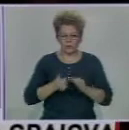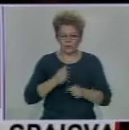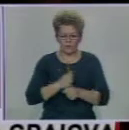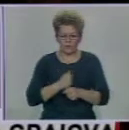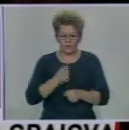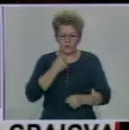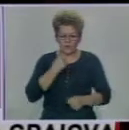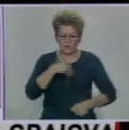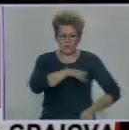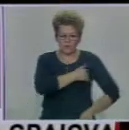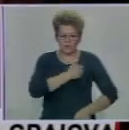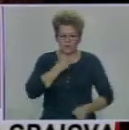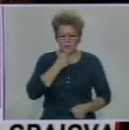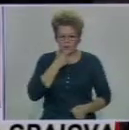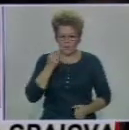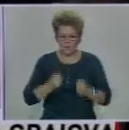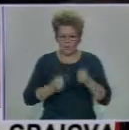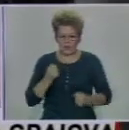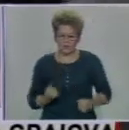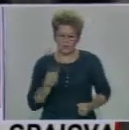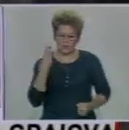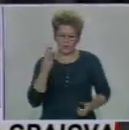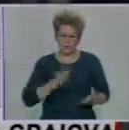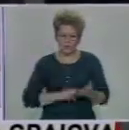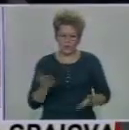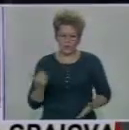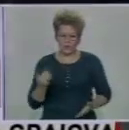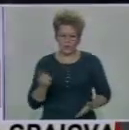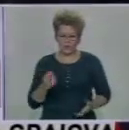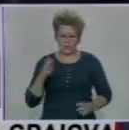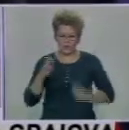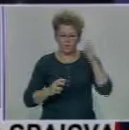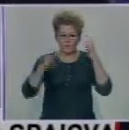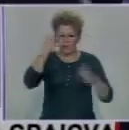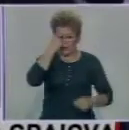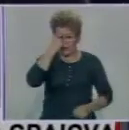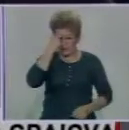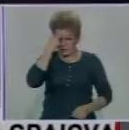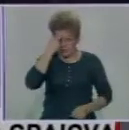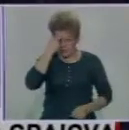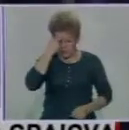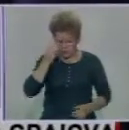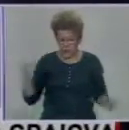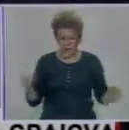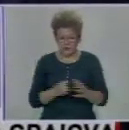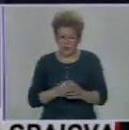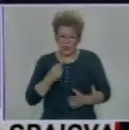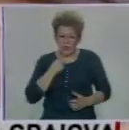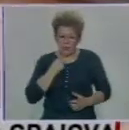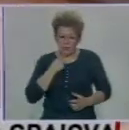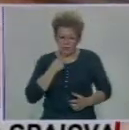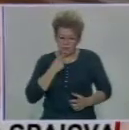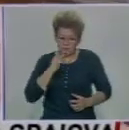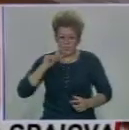cu finalul acestui an. Modelul a fost produs încă din 2014 la fabrica din India, iar varianta asamblată la Craiova este una stilizată